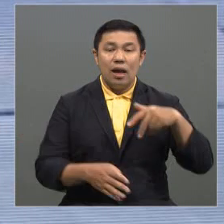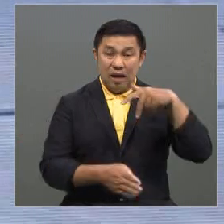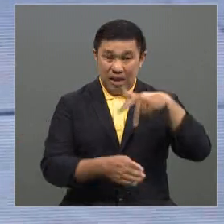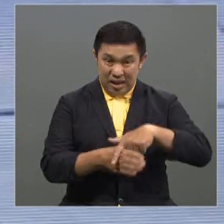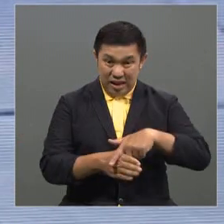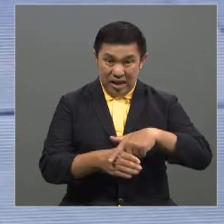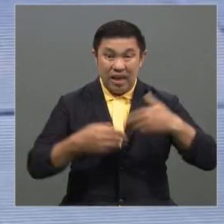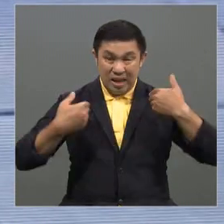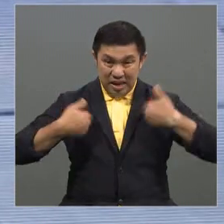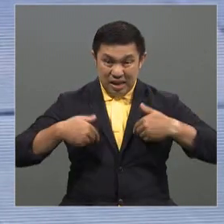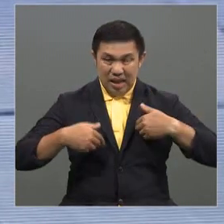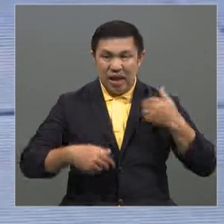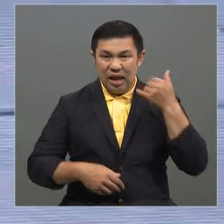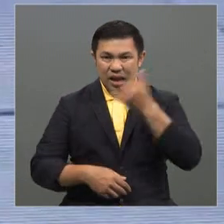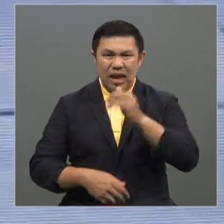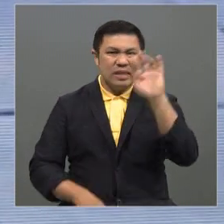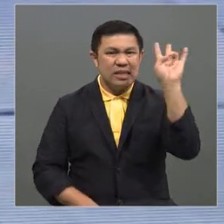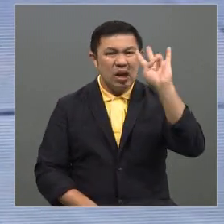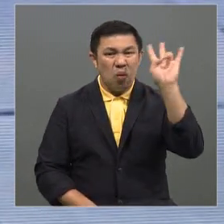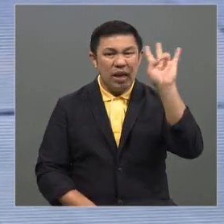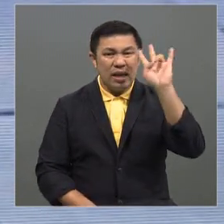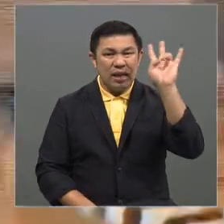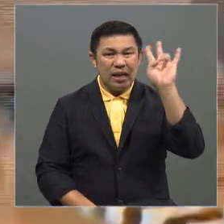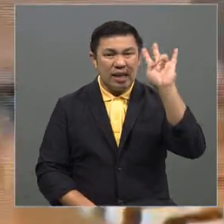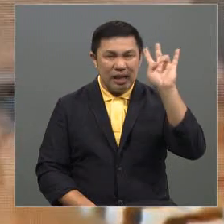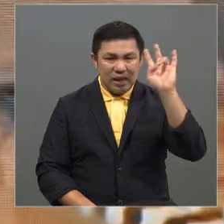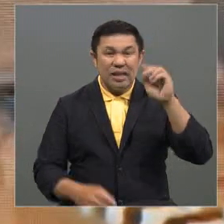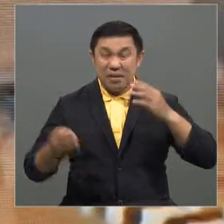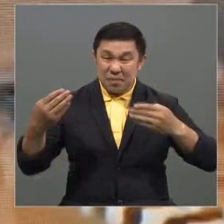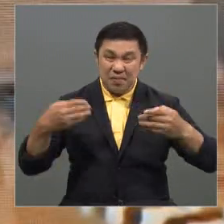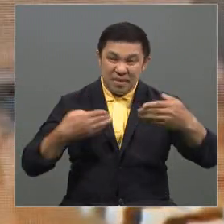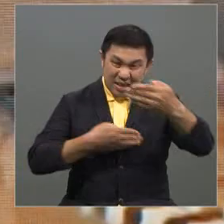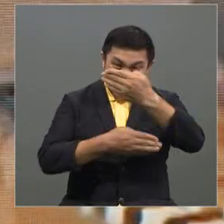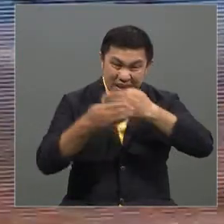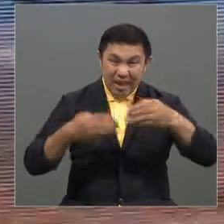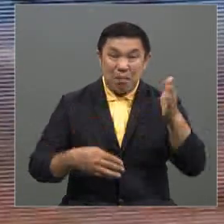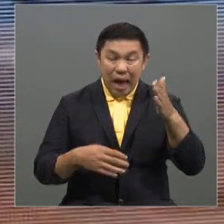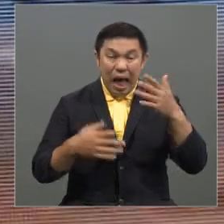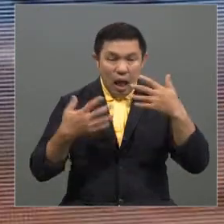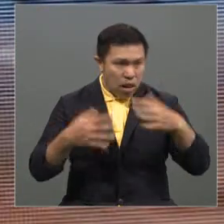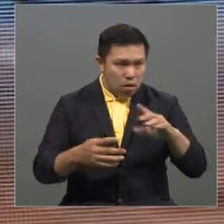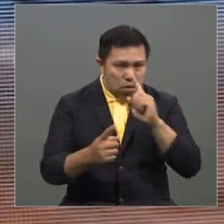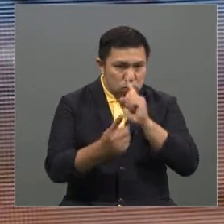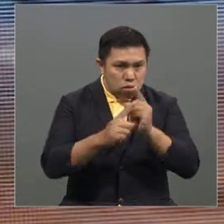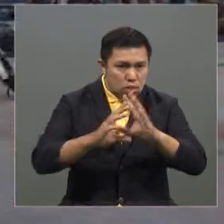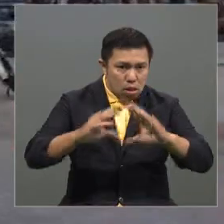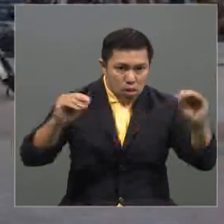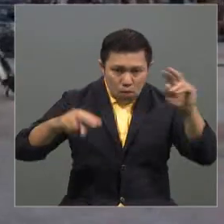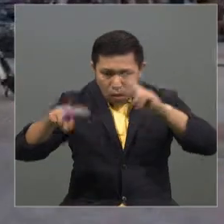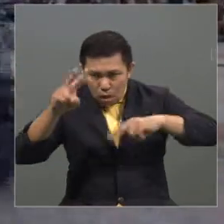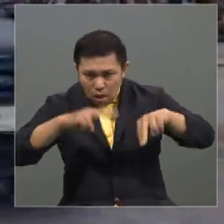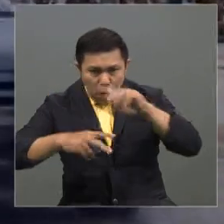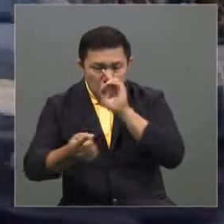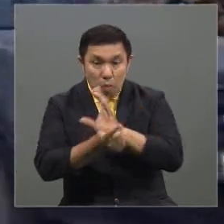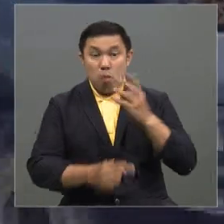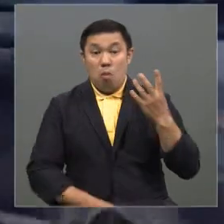ถจักรยานยนต์ไปที่ร้านเซเว่นตรงวงเวียนบางแสนหลังจากนั้นก็ไม่พบตัวและติดต่อไม่ได้อีกเลยครับก่อนที่ว